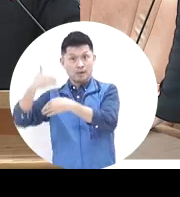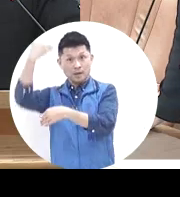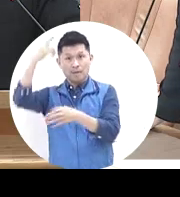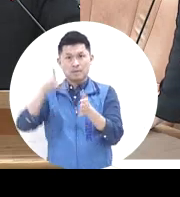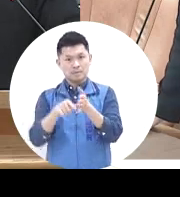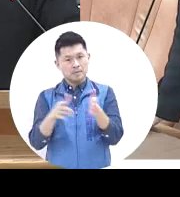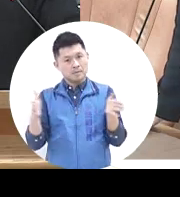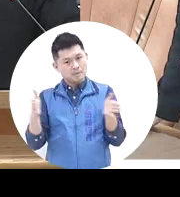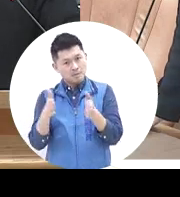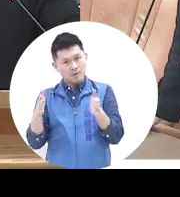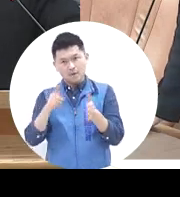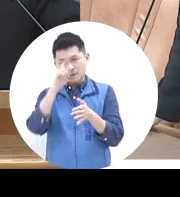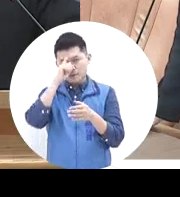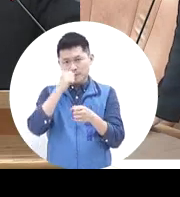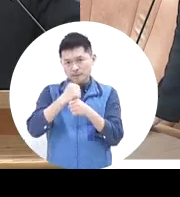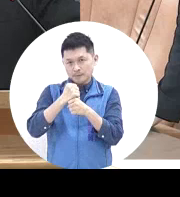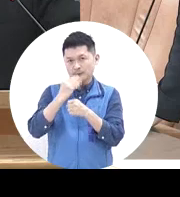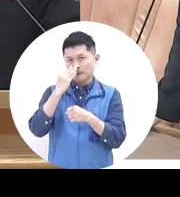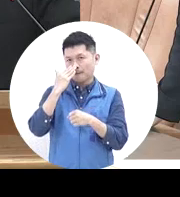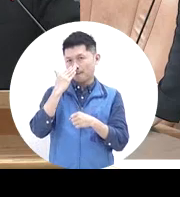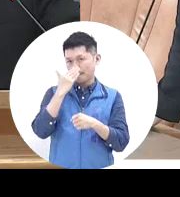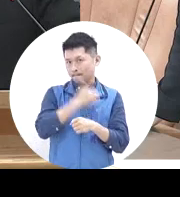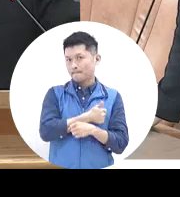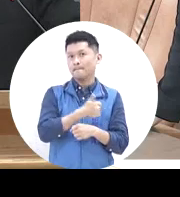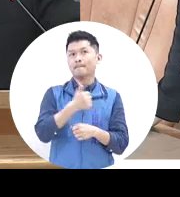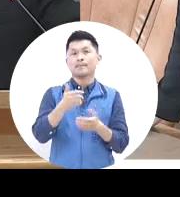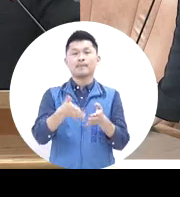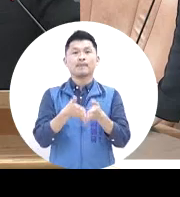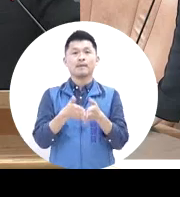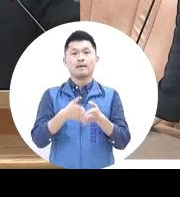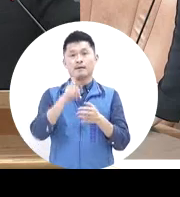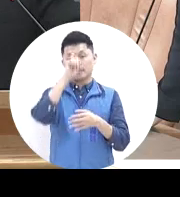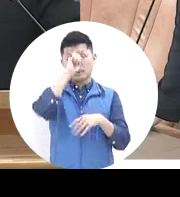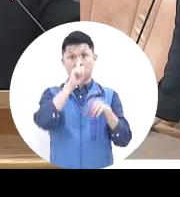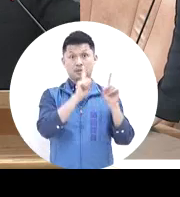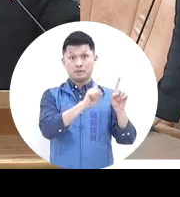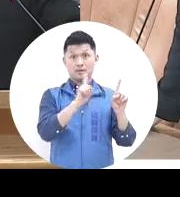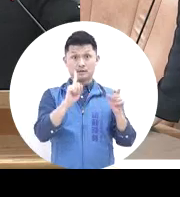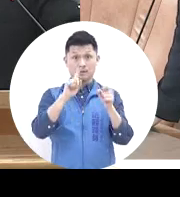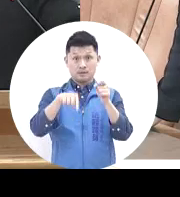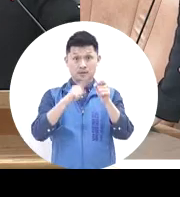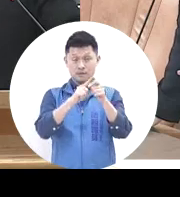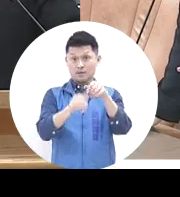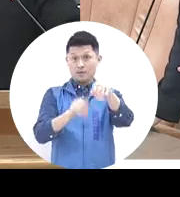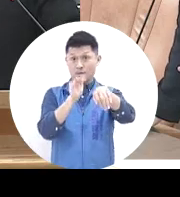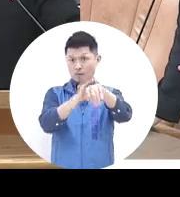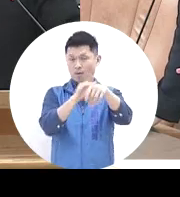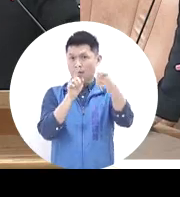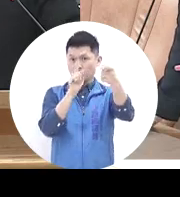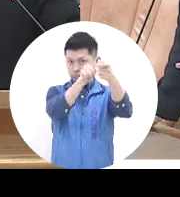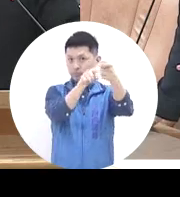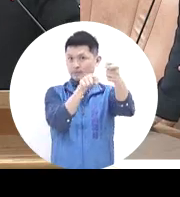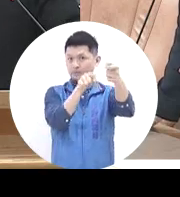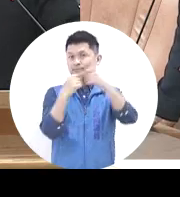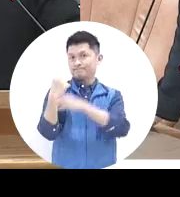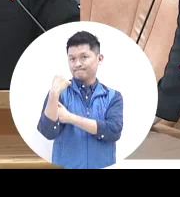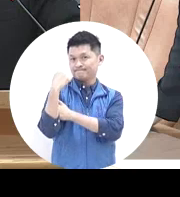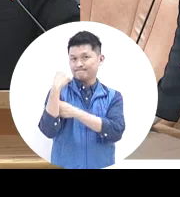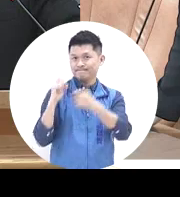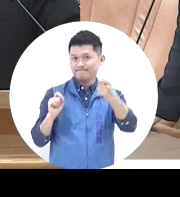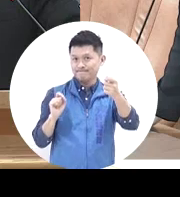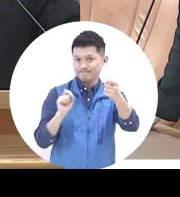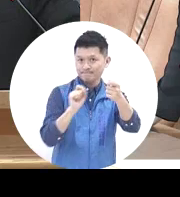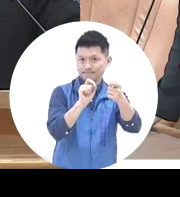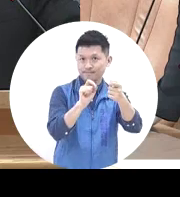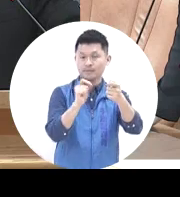更细腻。所以我们希望先朝111年能够完工的方向去做努力。那如果正式要营运，